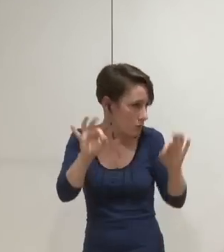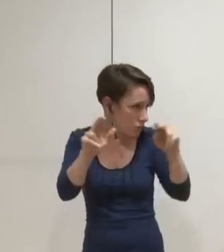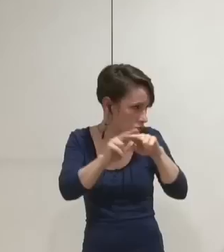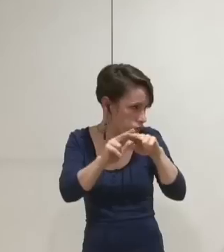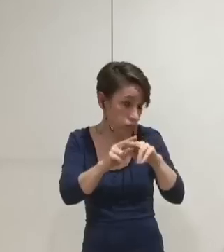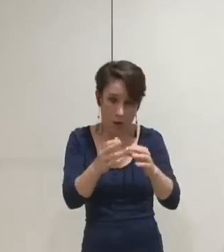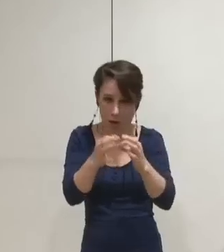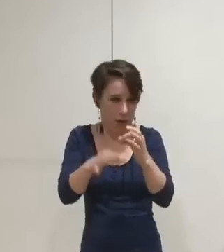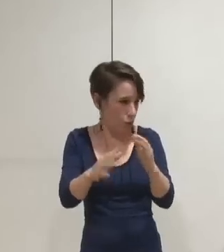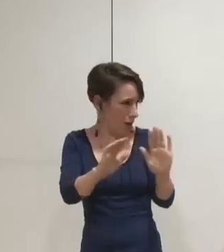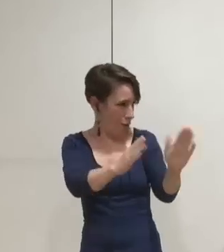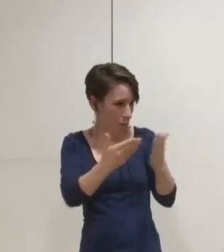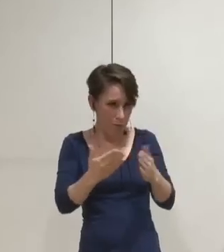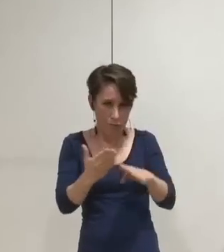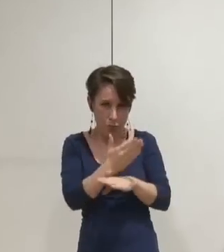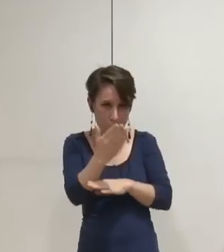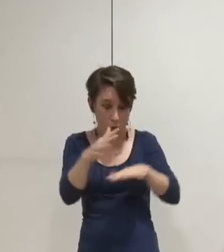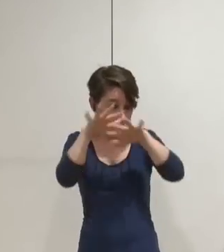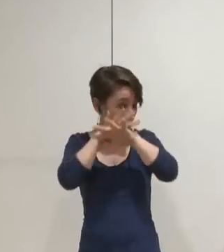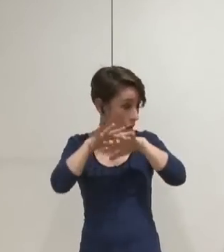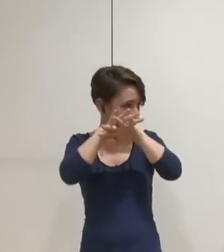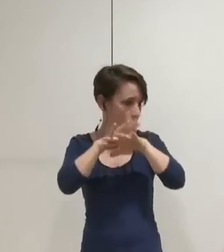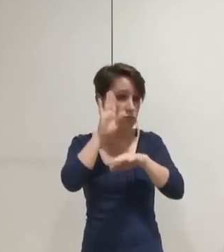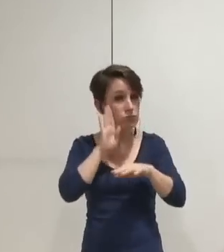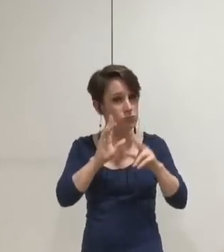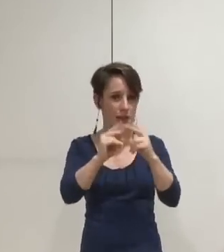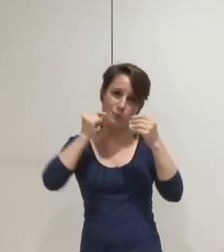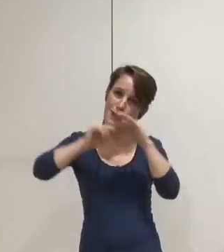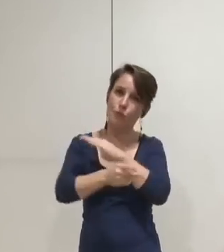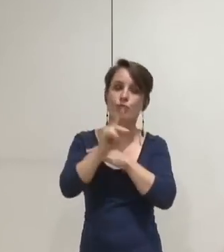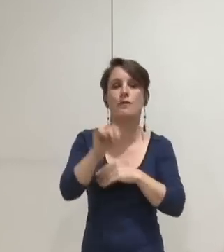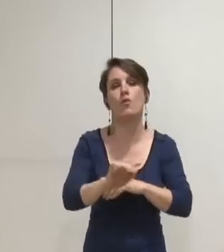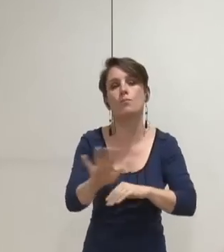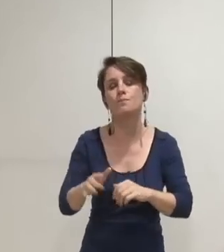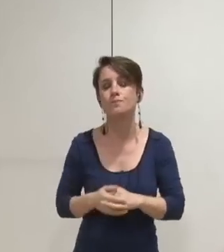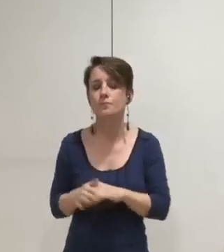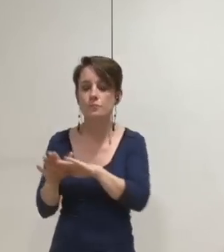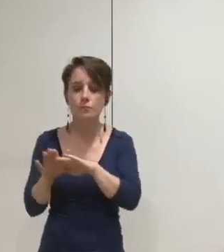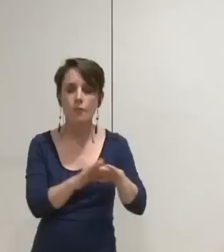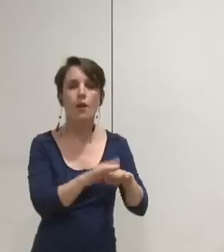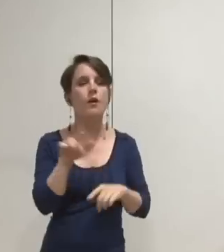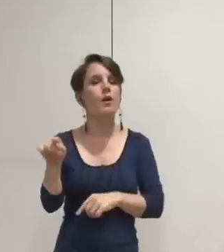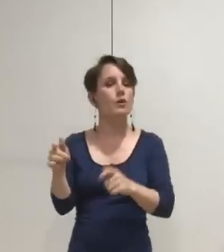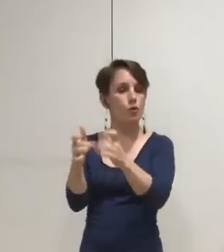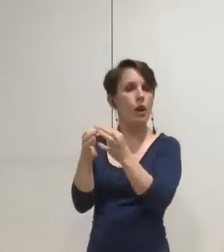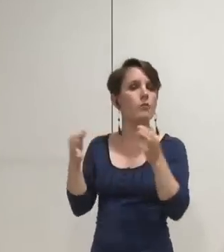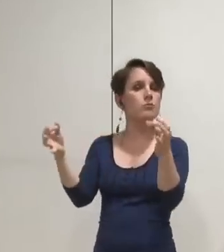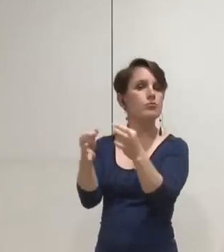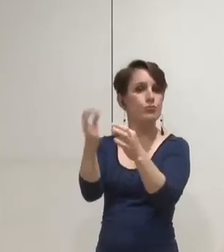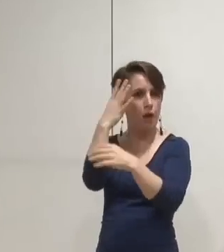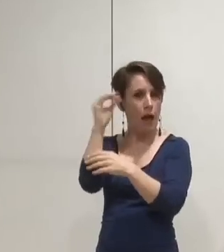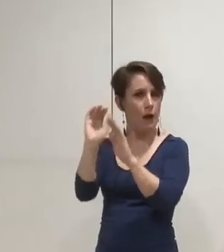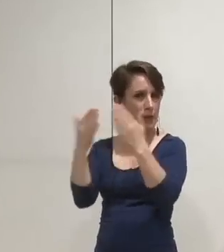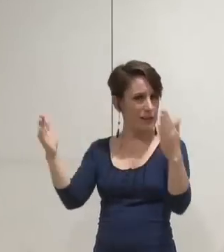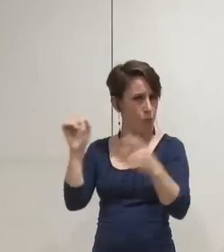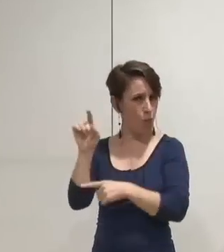pense que ça mériterait des des précisions et puis au-delà de alpexo il y a